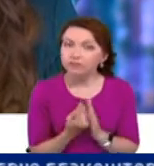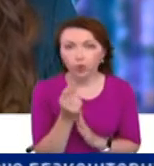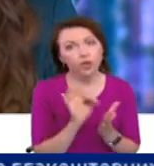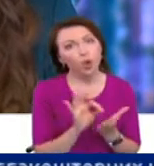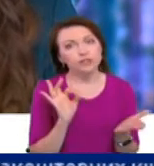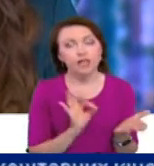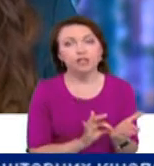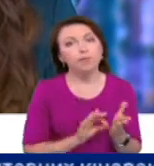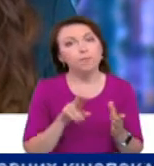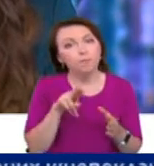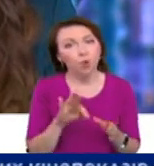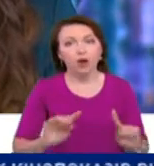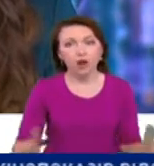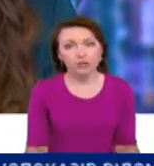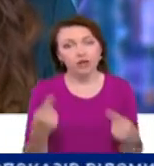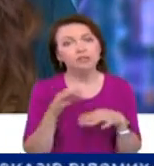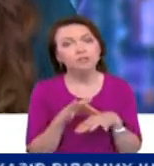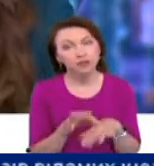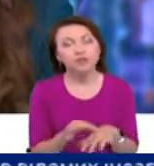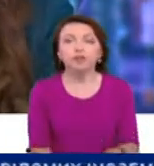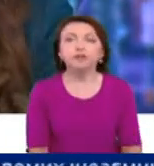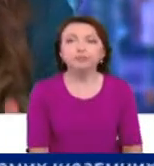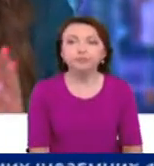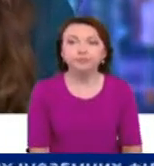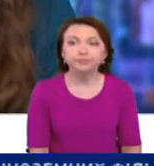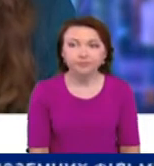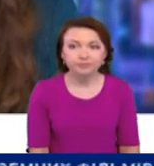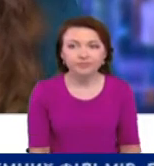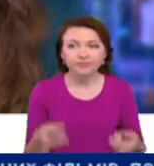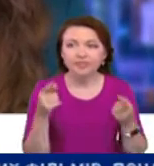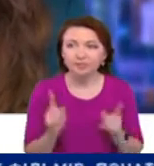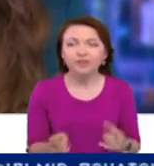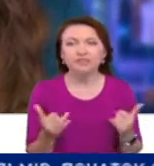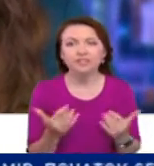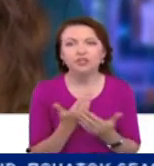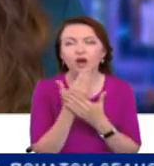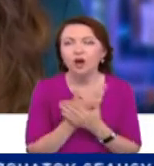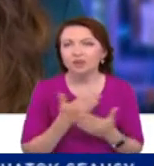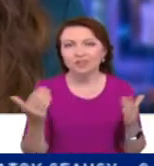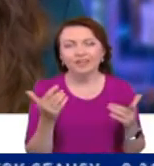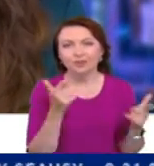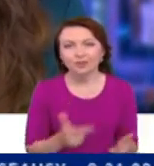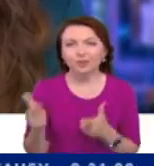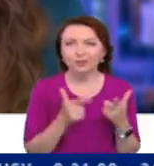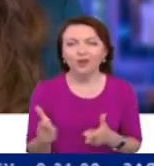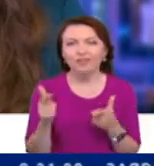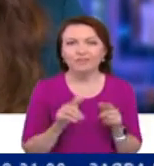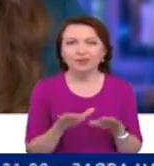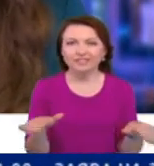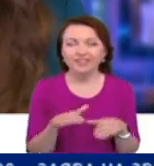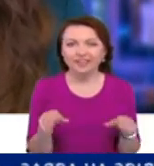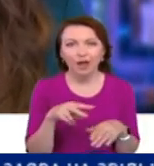оценки по организации и проведению. Ну, насправді, зараз відбувається вже останнє приготування в басейні, паралельно з тим, як